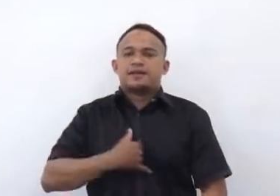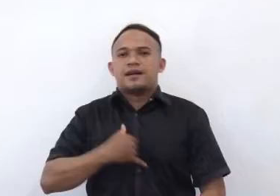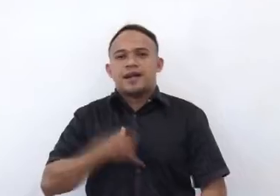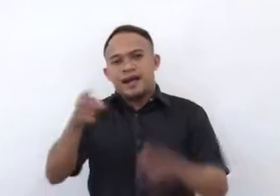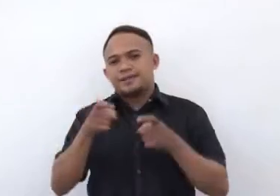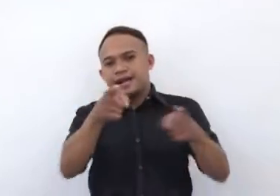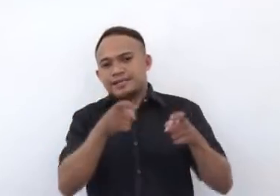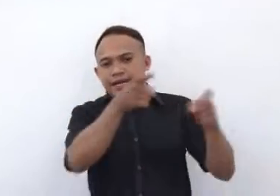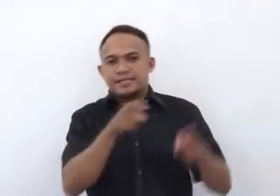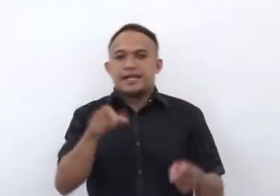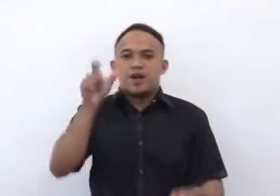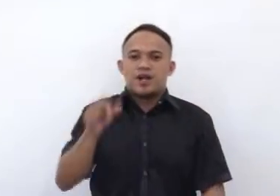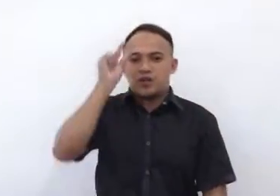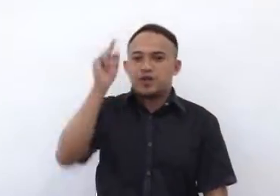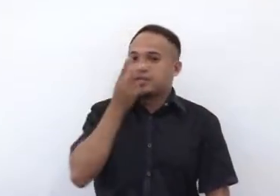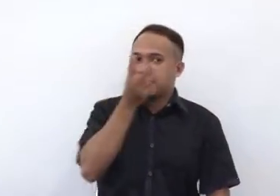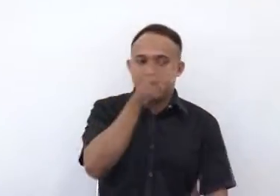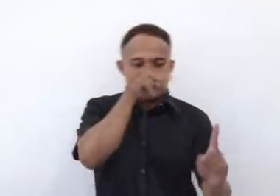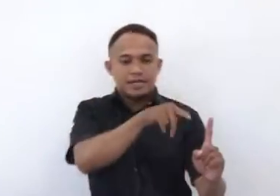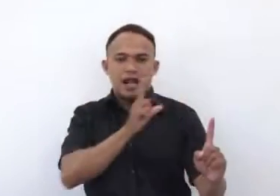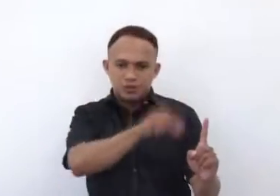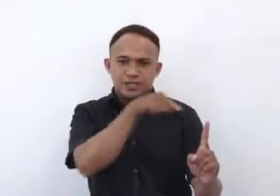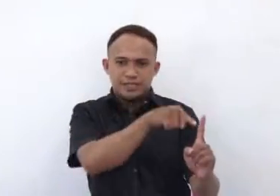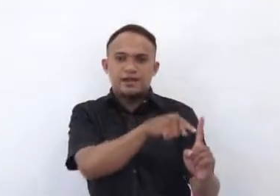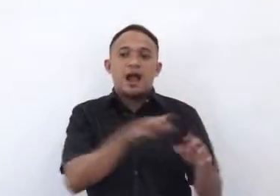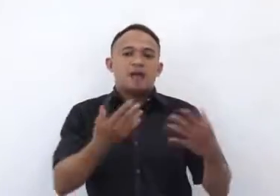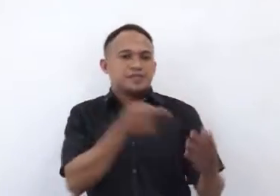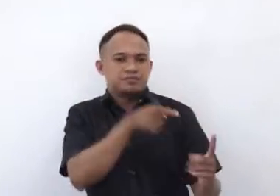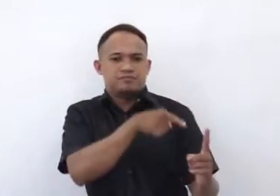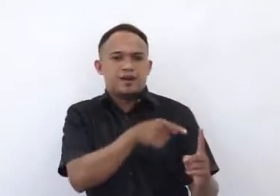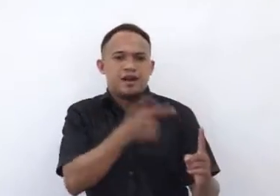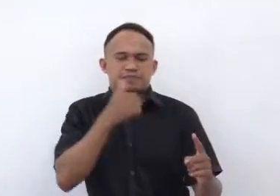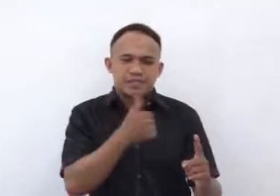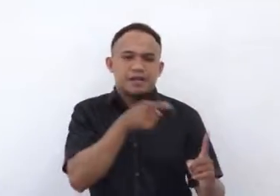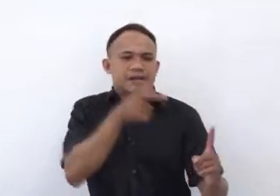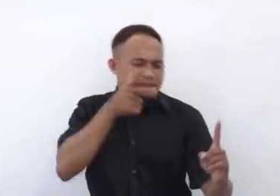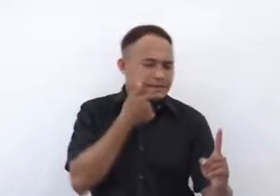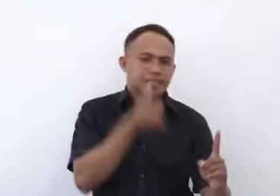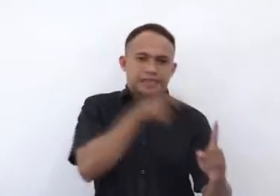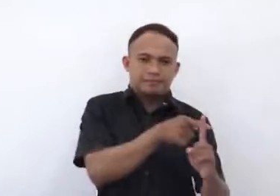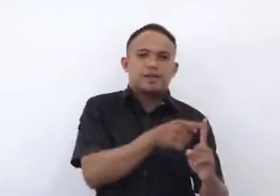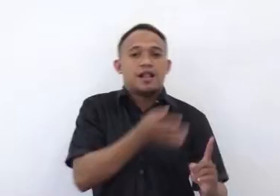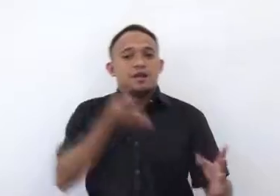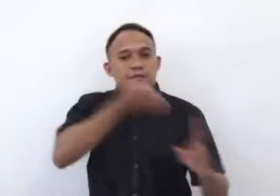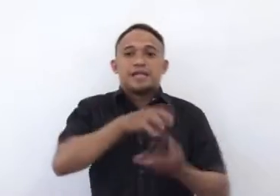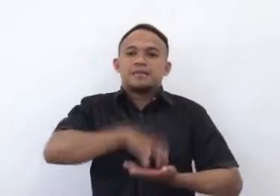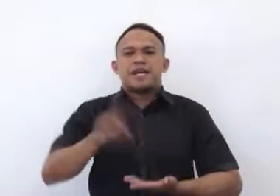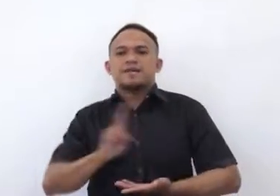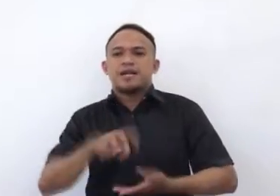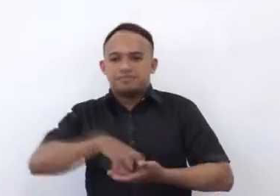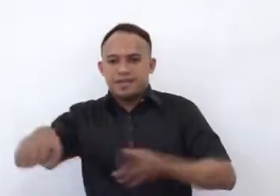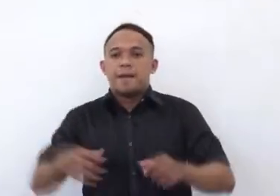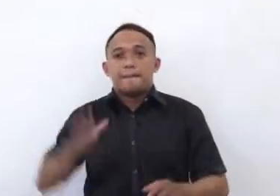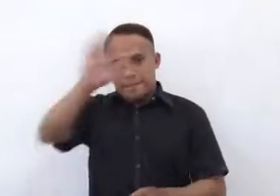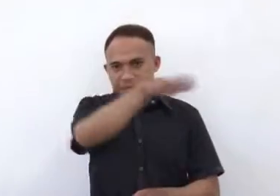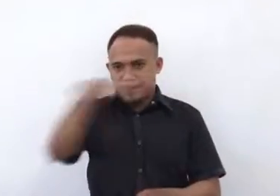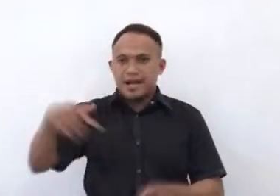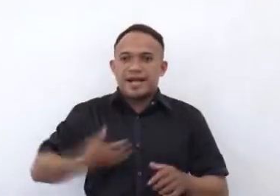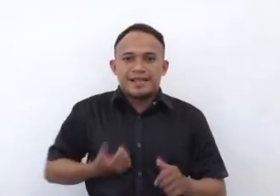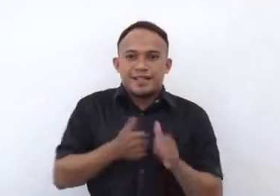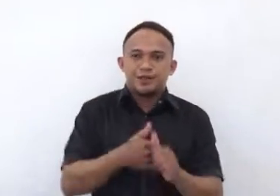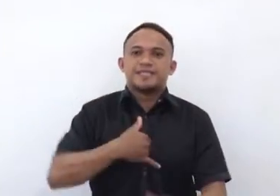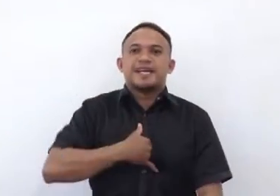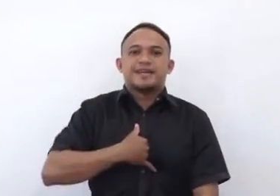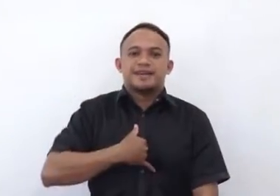Hari ini saya akan mengajak Anda untuk melihat langsung apa saja yang bisa dinikmati para pengunjung di tempat rekreasi ini. Mari ikut